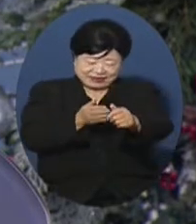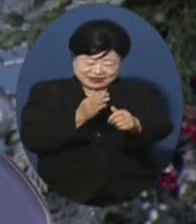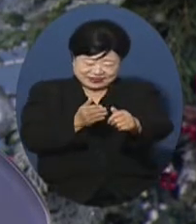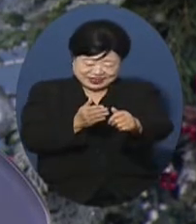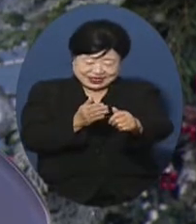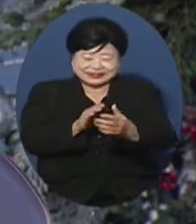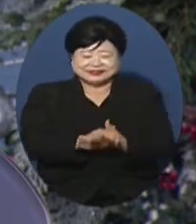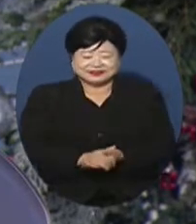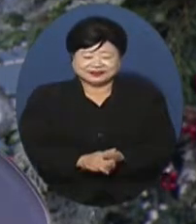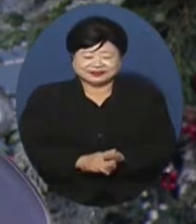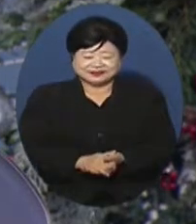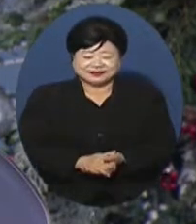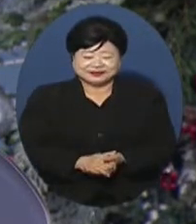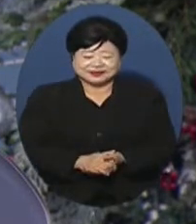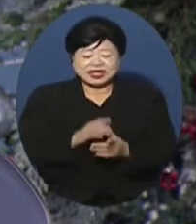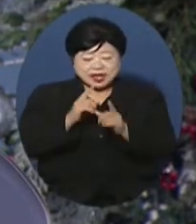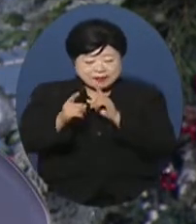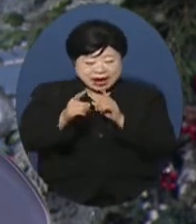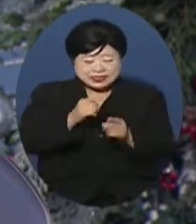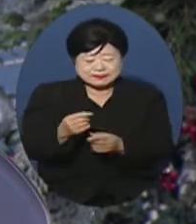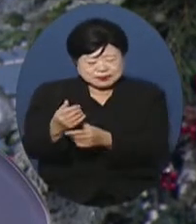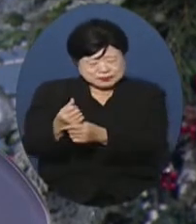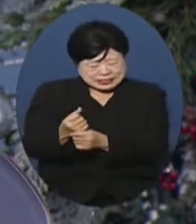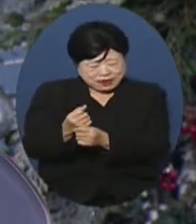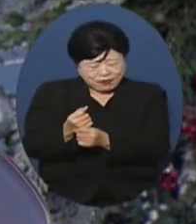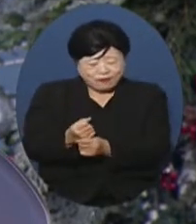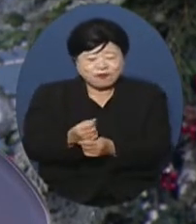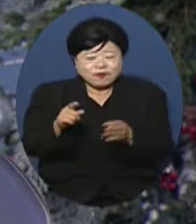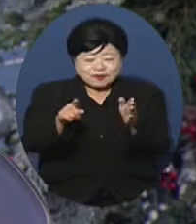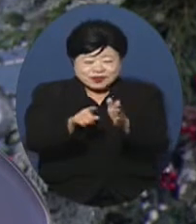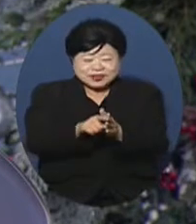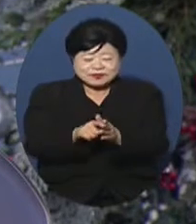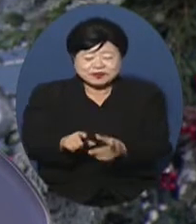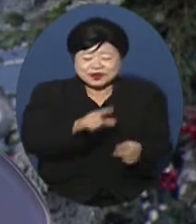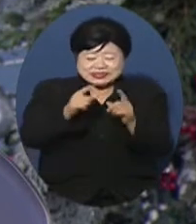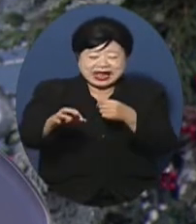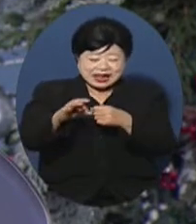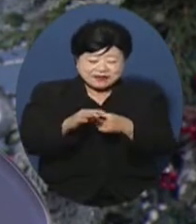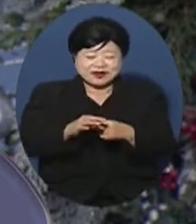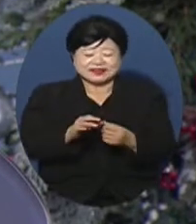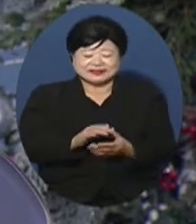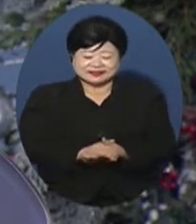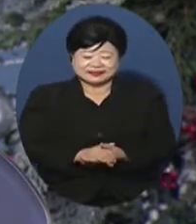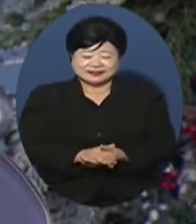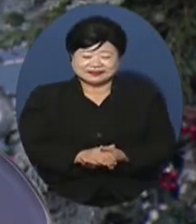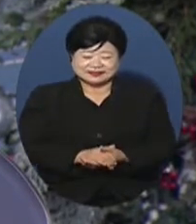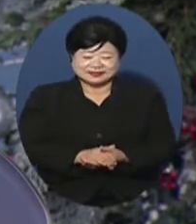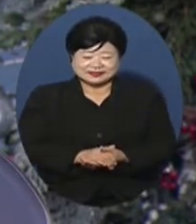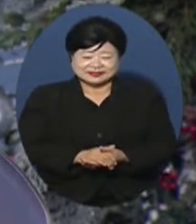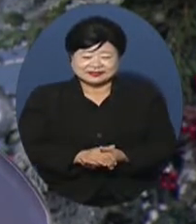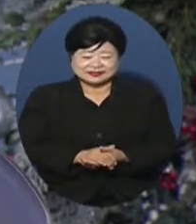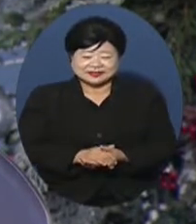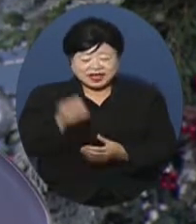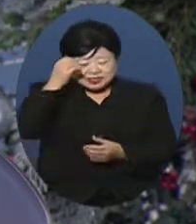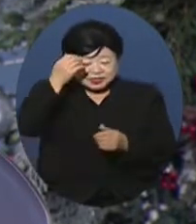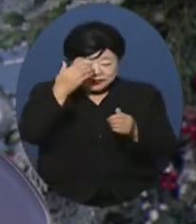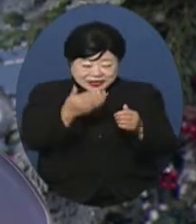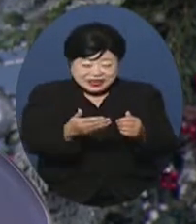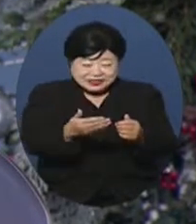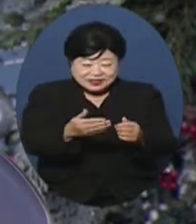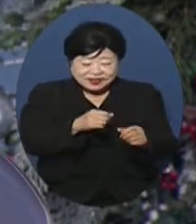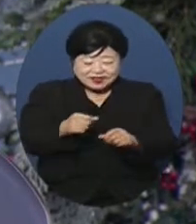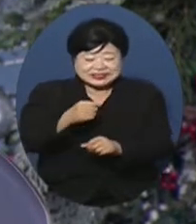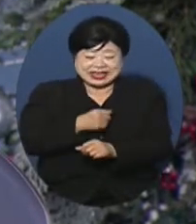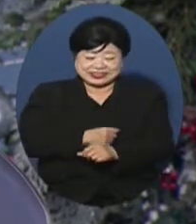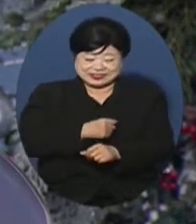하거라 이 말씀을 붙잡고 믿음으로 살면 제 음은 생긴 께 써 의 섹스